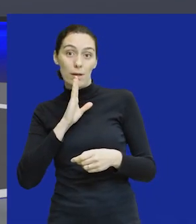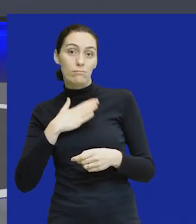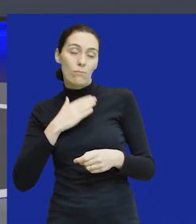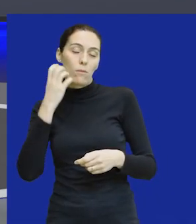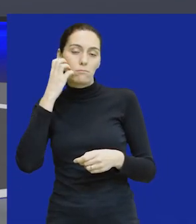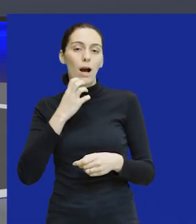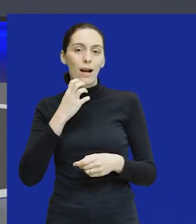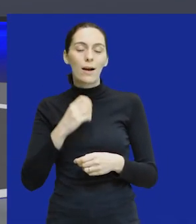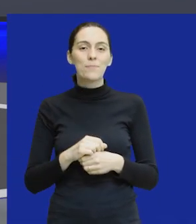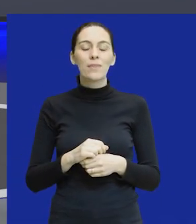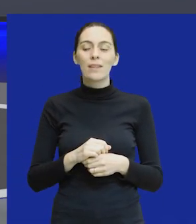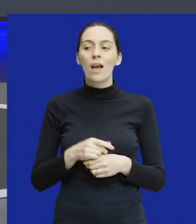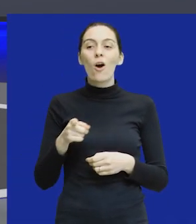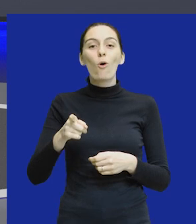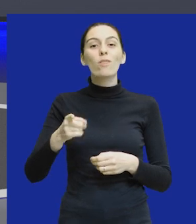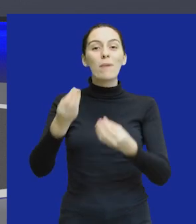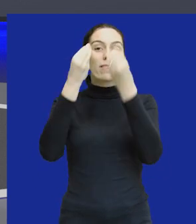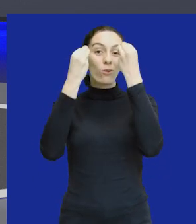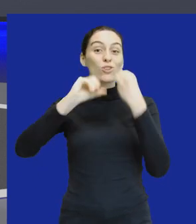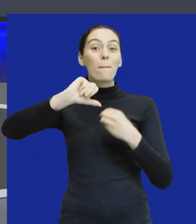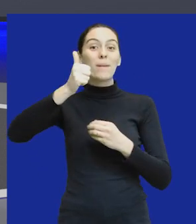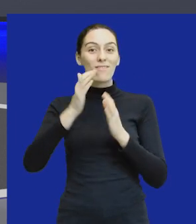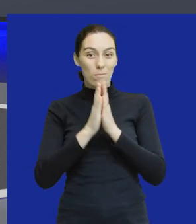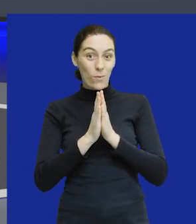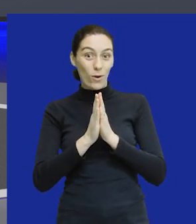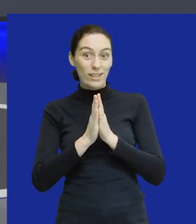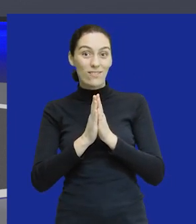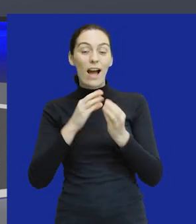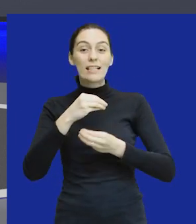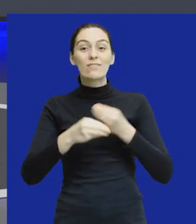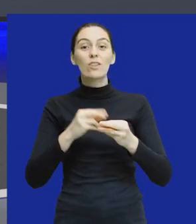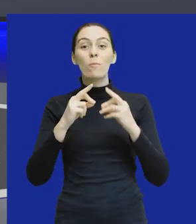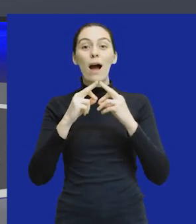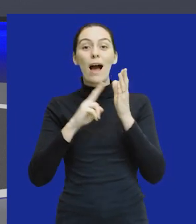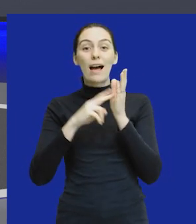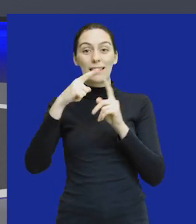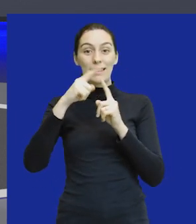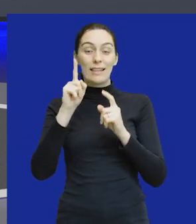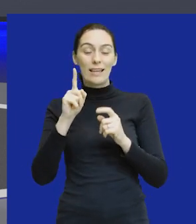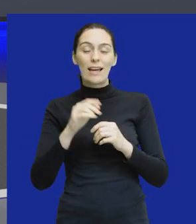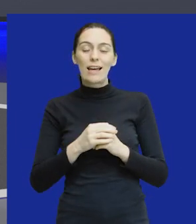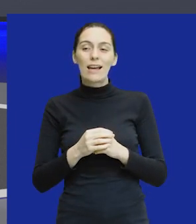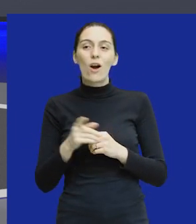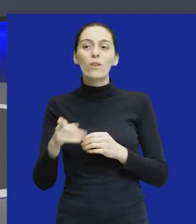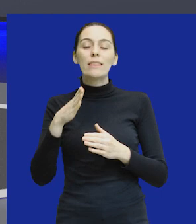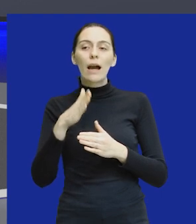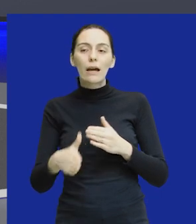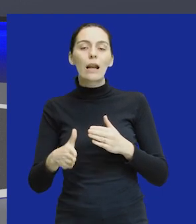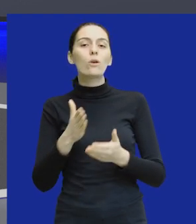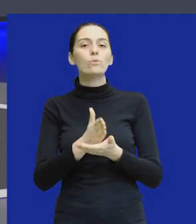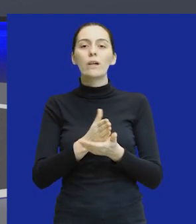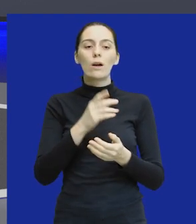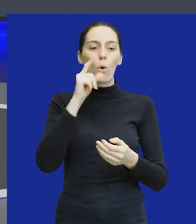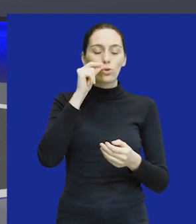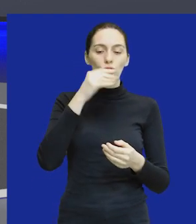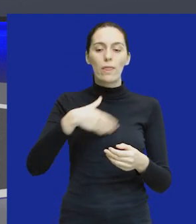Jednom sam rekao da me ona zapravo prvu tu molitvu naučila i to je baš bila posvećena Svetom Anti, jer je ona na kraju svakog Otčenaša, Zdrava Marija i